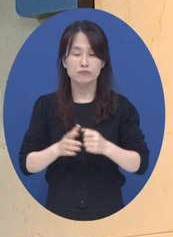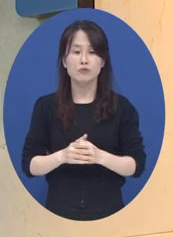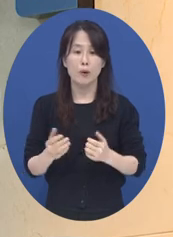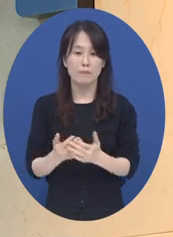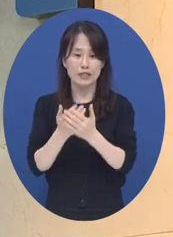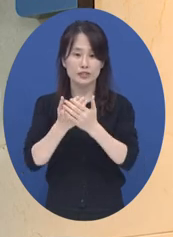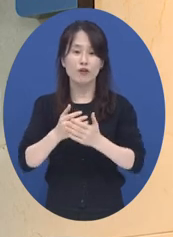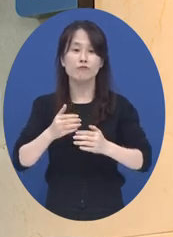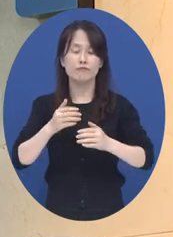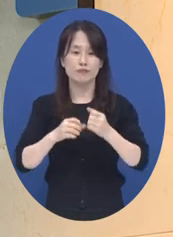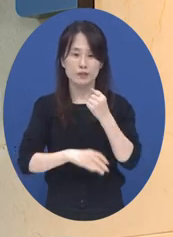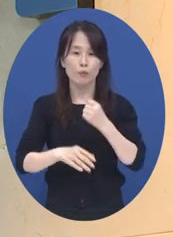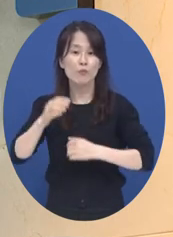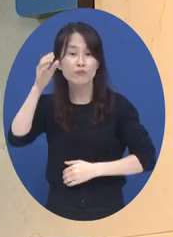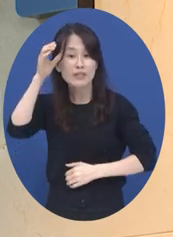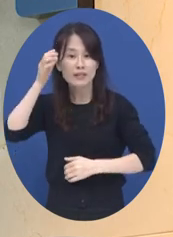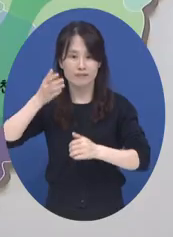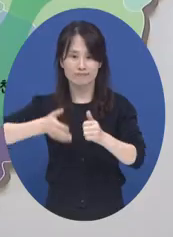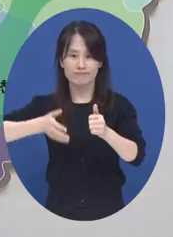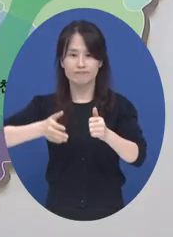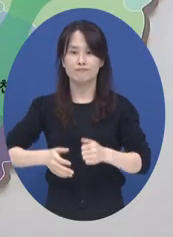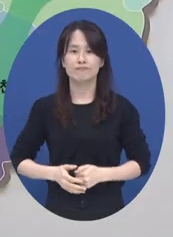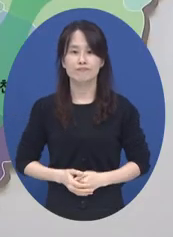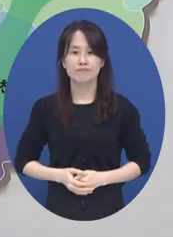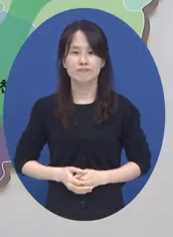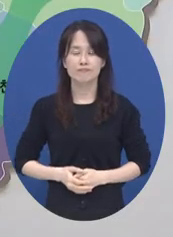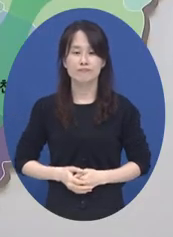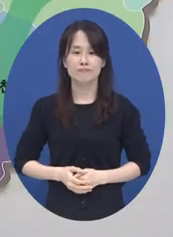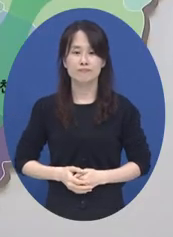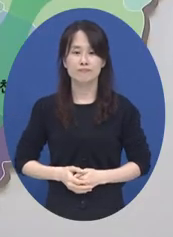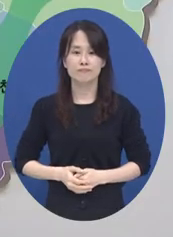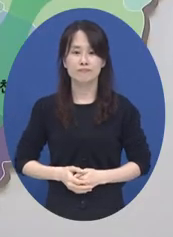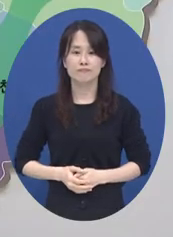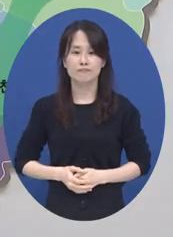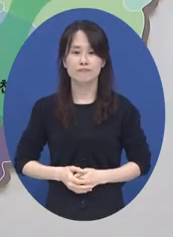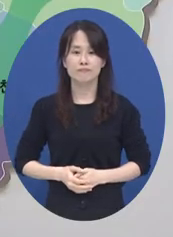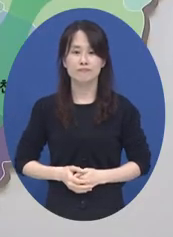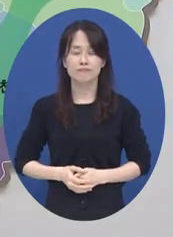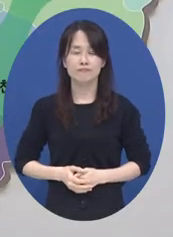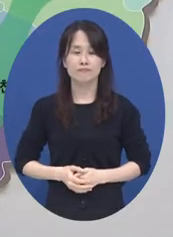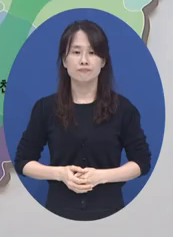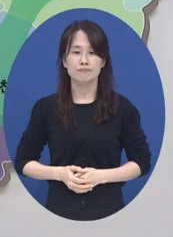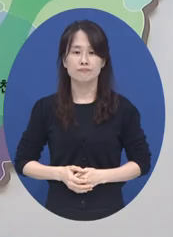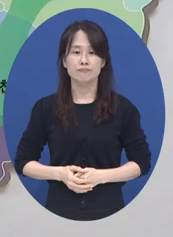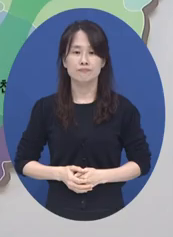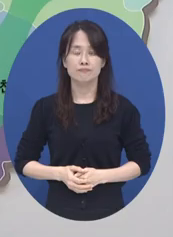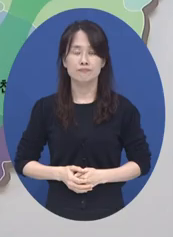발전의 토대가 마련될 것으로 기대하고 있습니다. 경기 CCTV 최창순입니다.